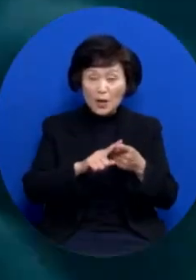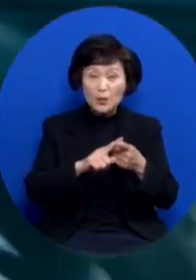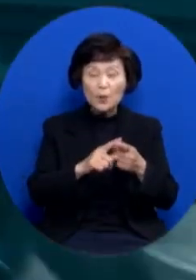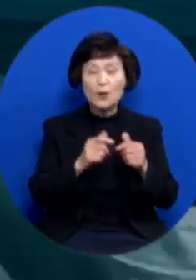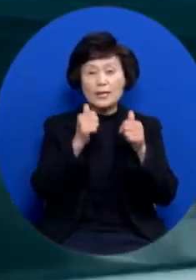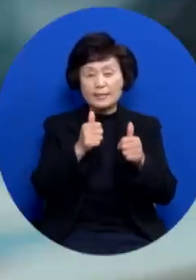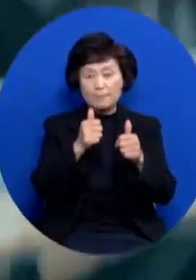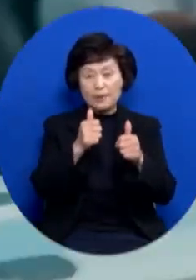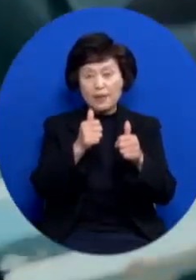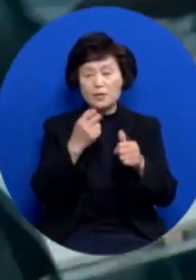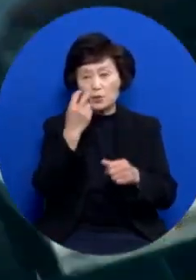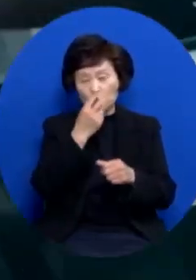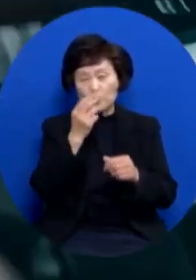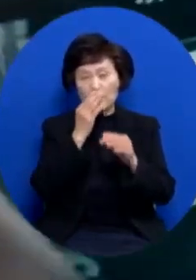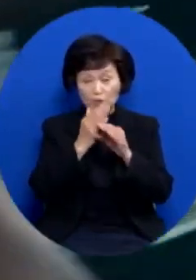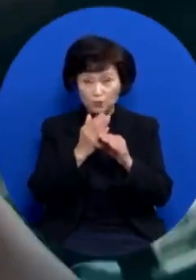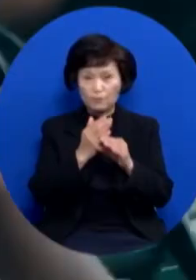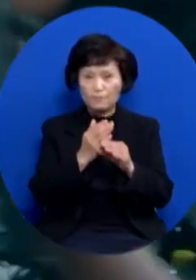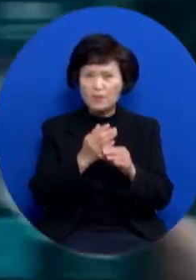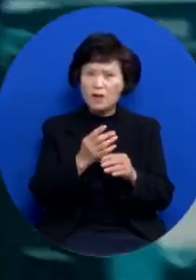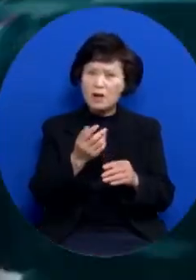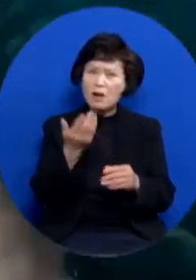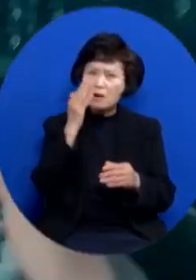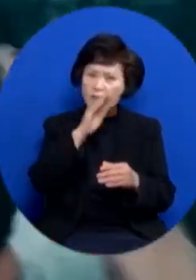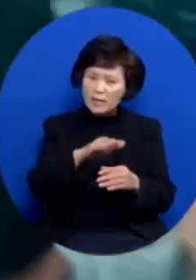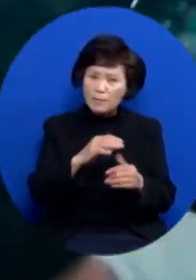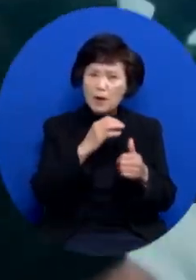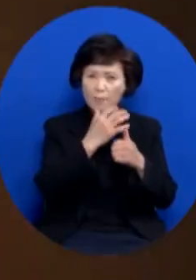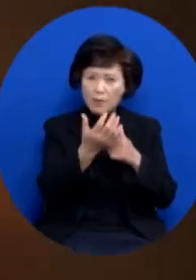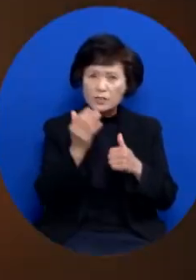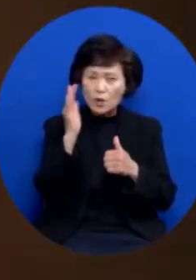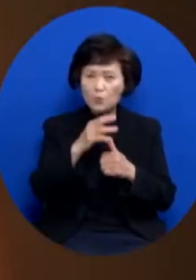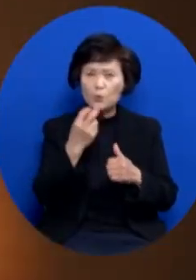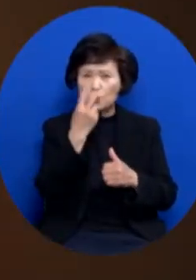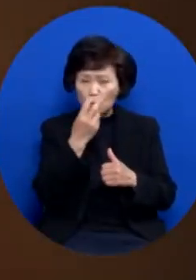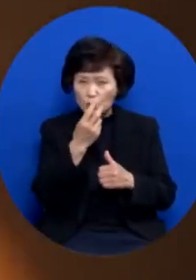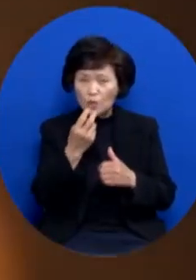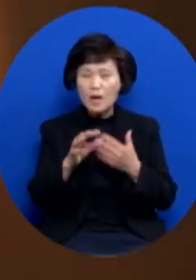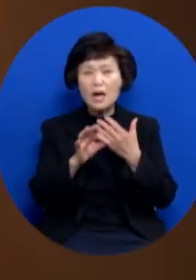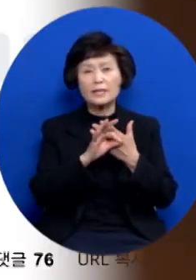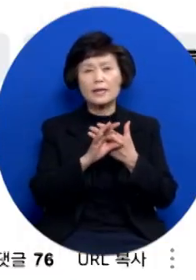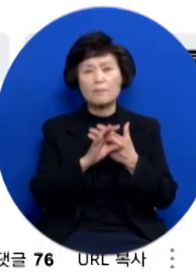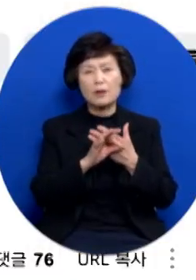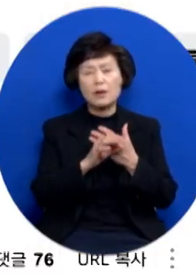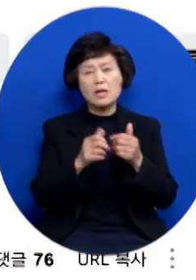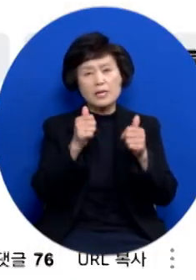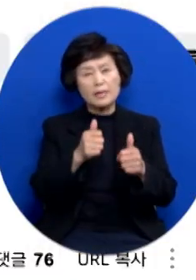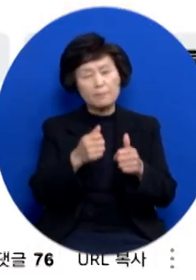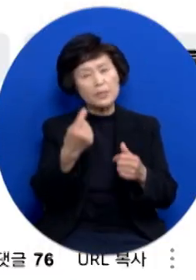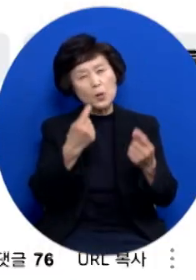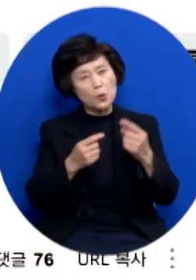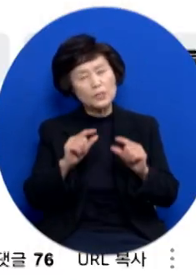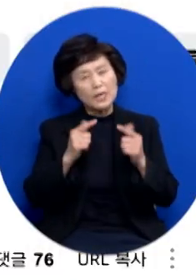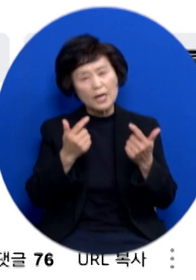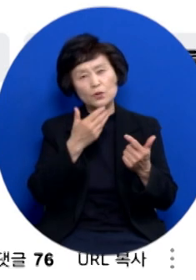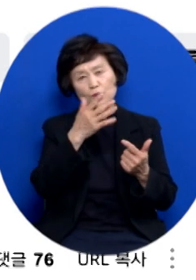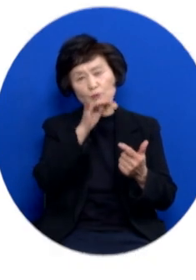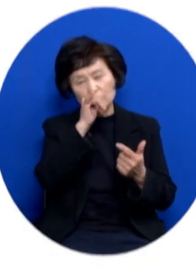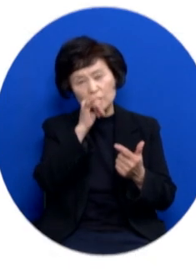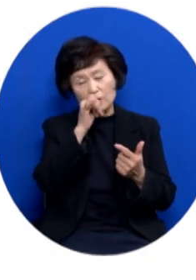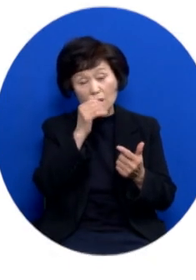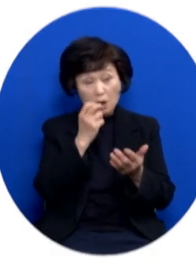조사에 불성실하게 응하는 등 여러 변수가 생길 우려도 있는 상황입니다. 법은 절대 피해자들의 편이